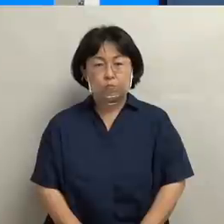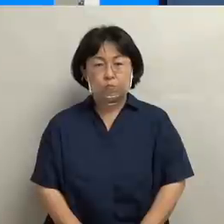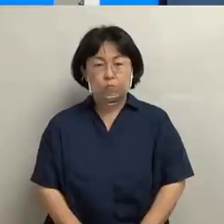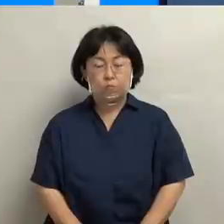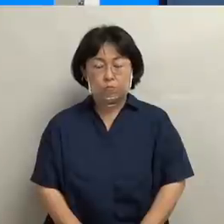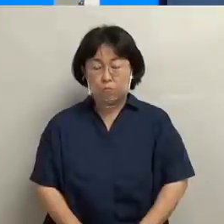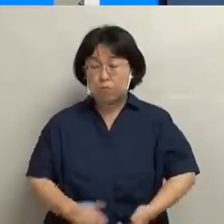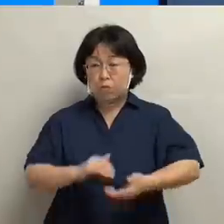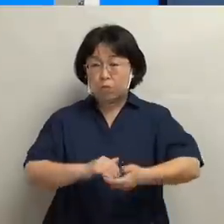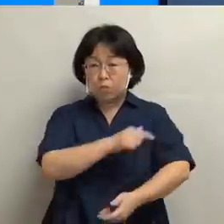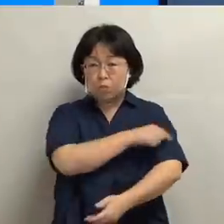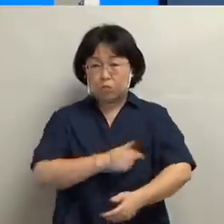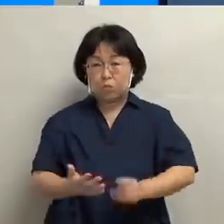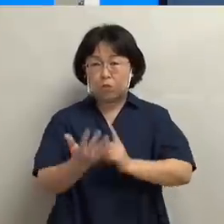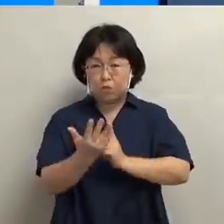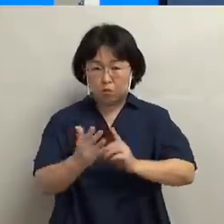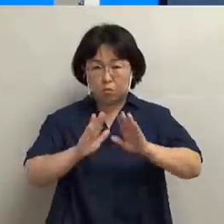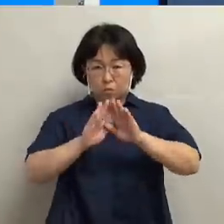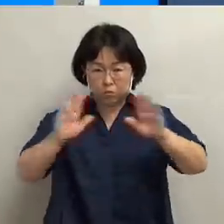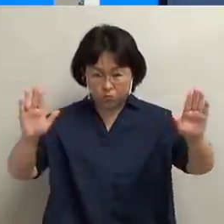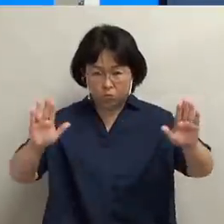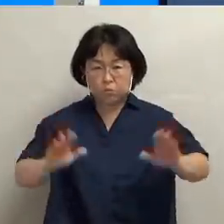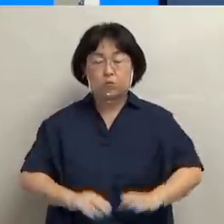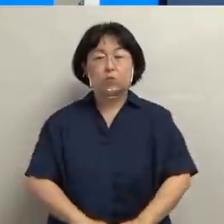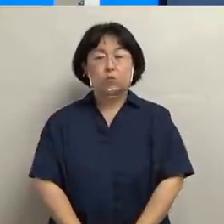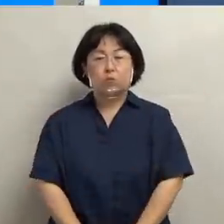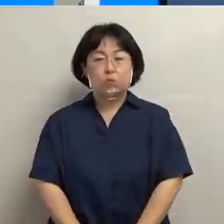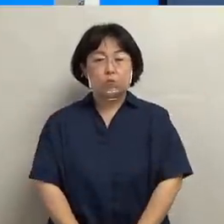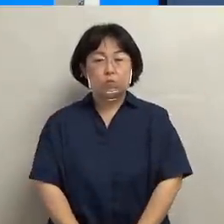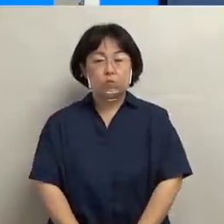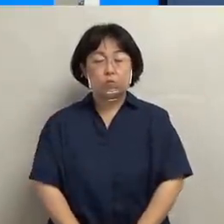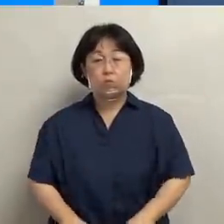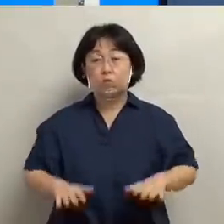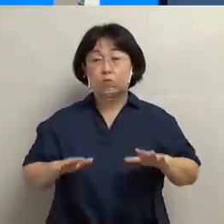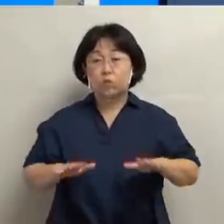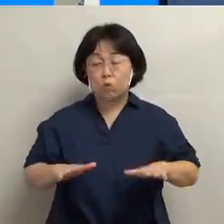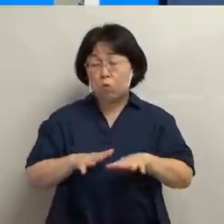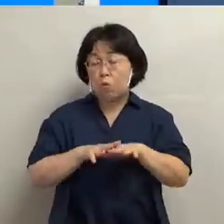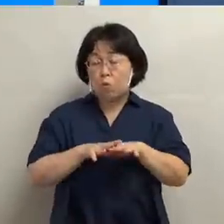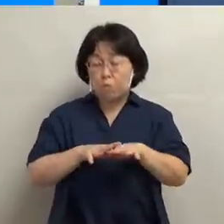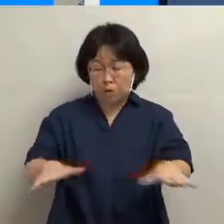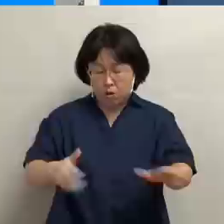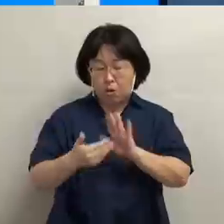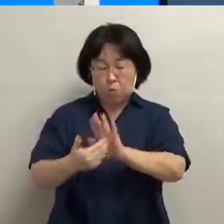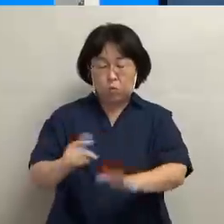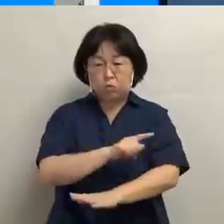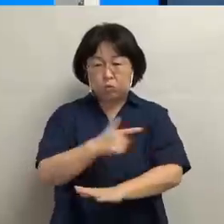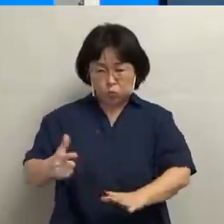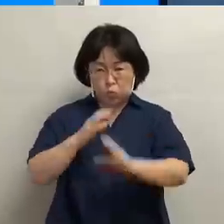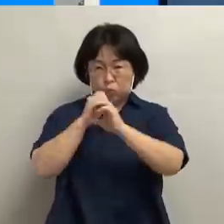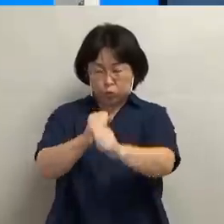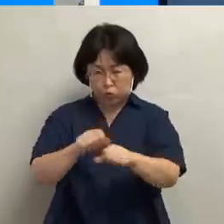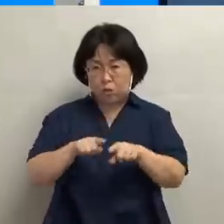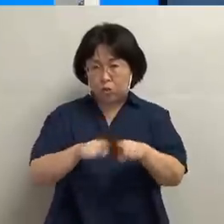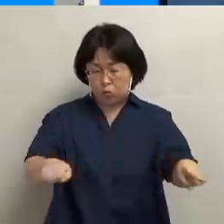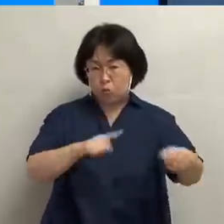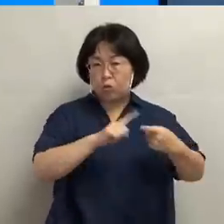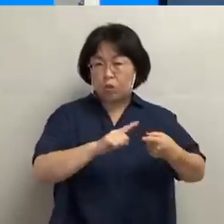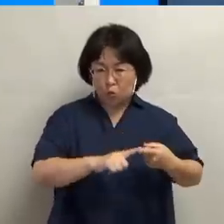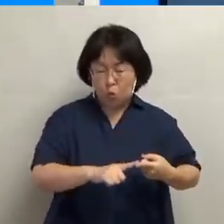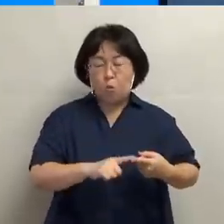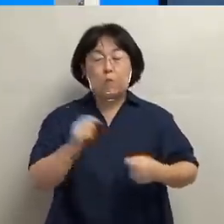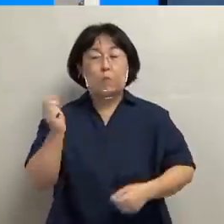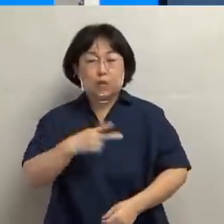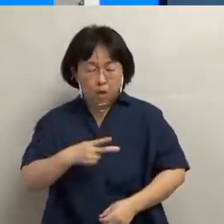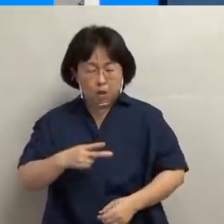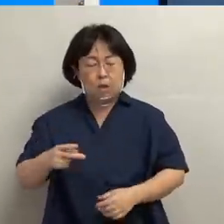それから定例会見を始めさせていただきます本日まん延防止と充填措置の適用を並びに型ワクチン接種